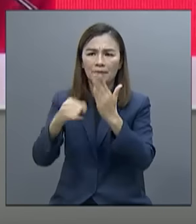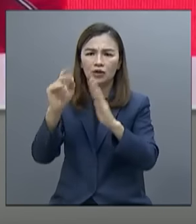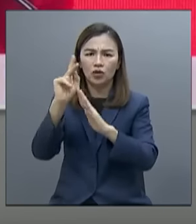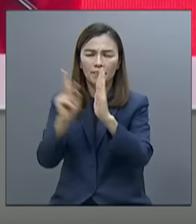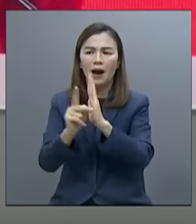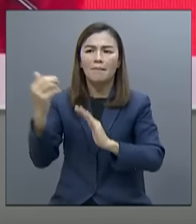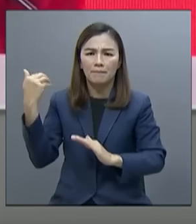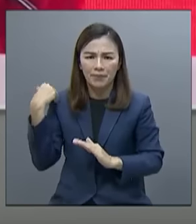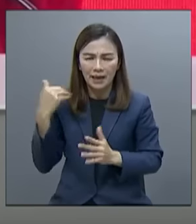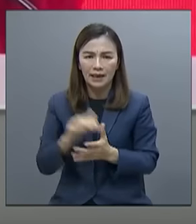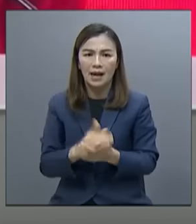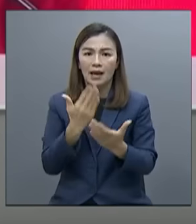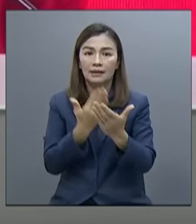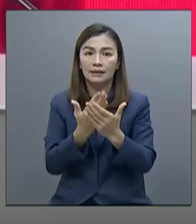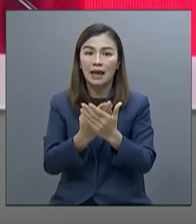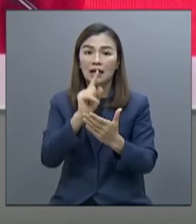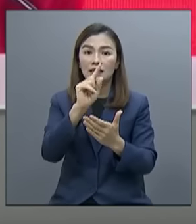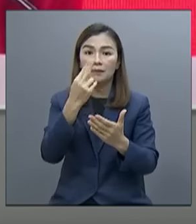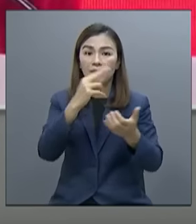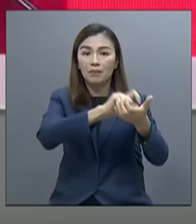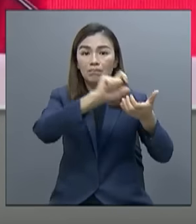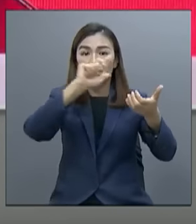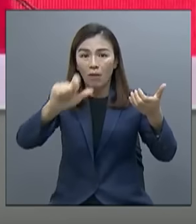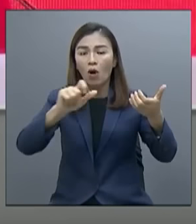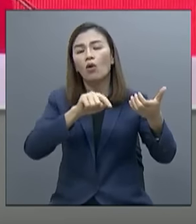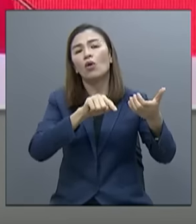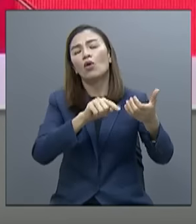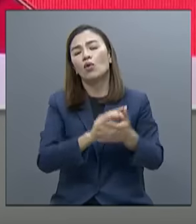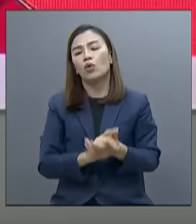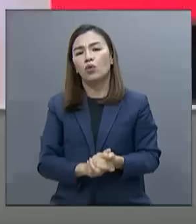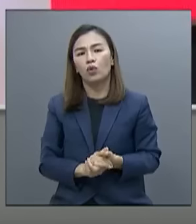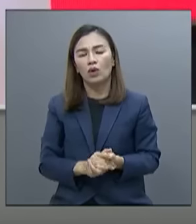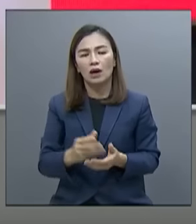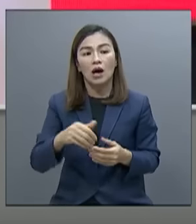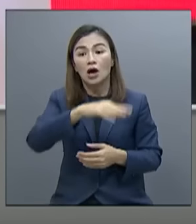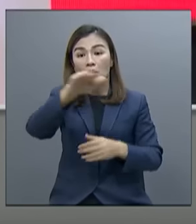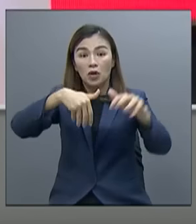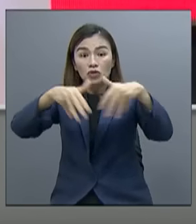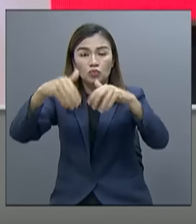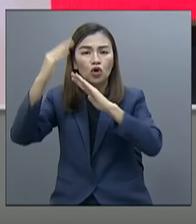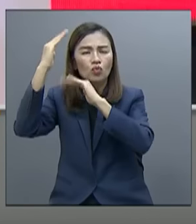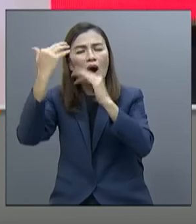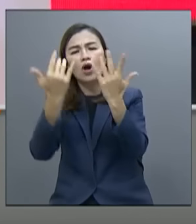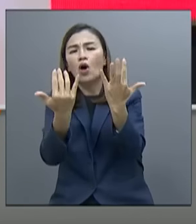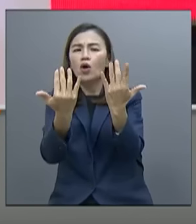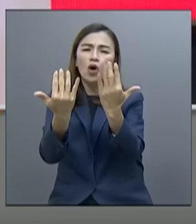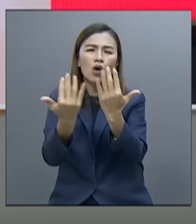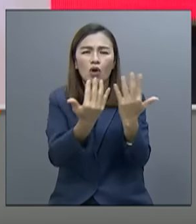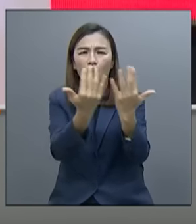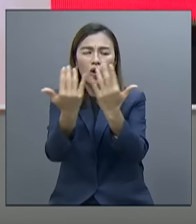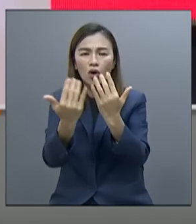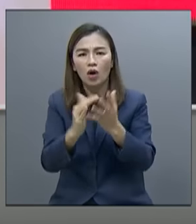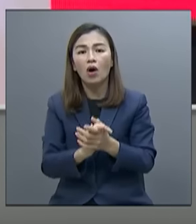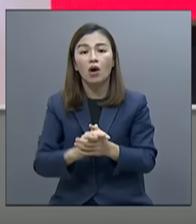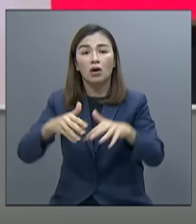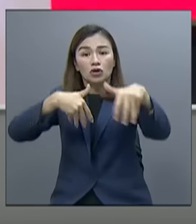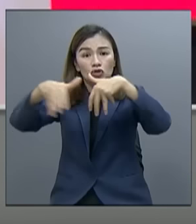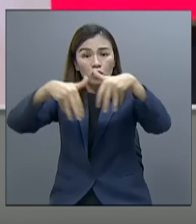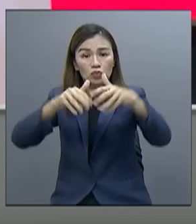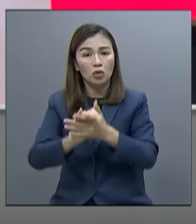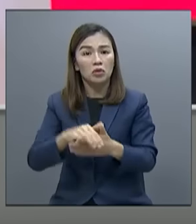ดยเฉพาะดิจิตอลวอลเล็ตเนี่ยแหละค่ะอันนี้เป็นการสร้างความหวังให้กับประชาชนมาตลอดเลยนะว่าประชาชนเขาควรจะ